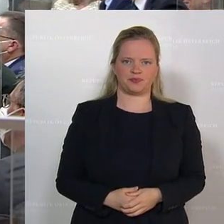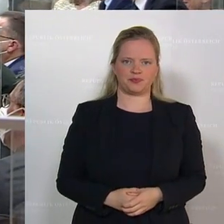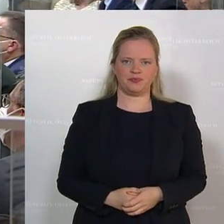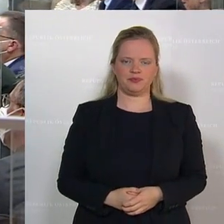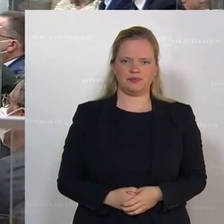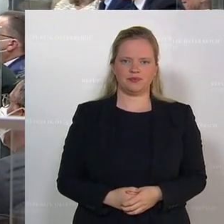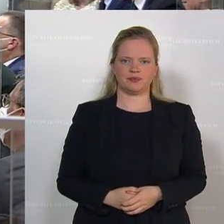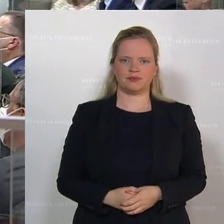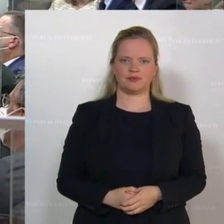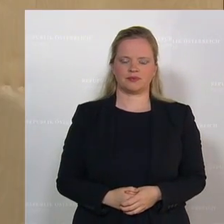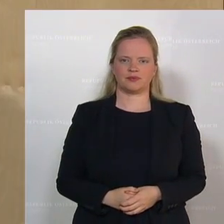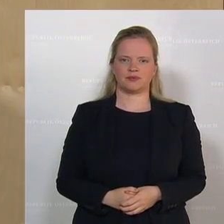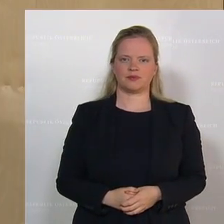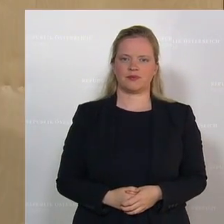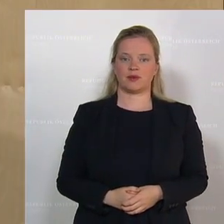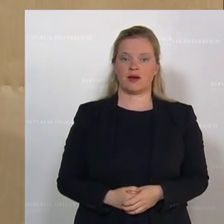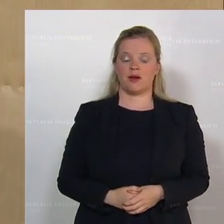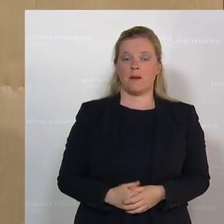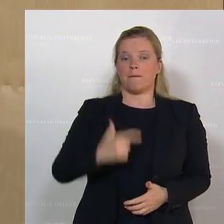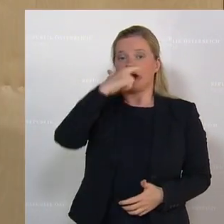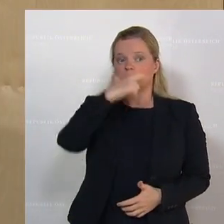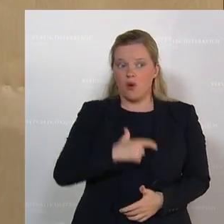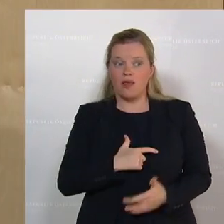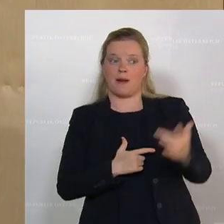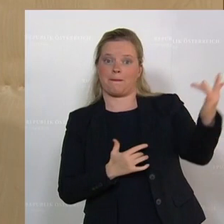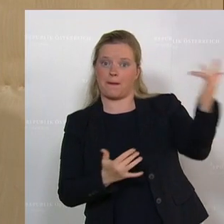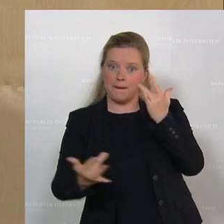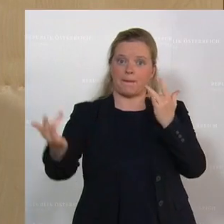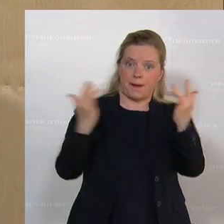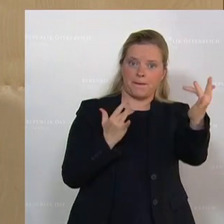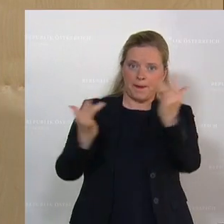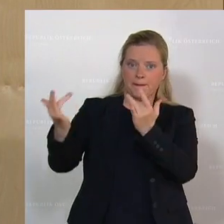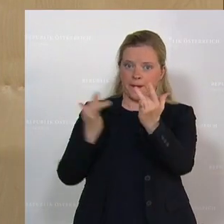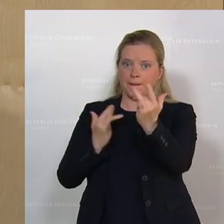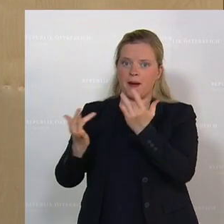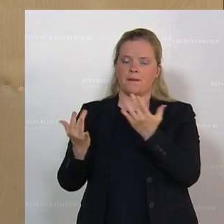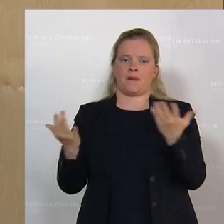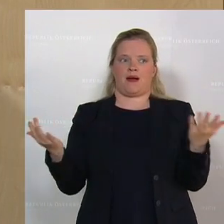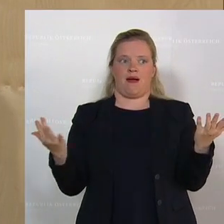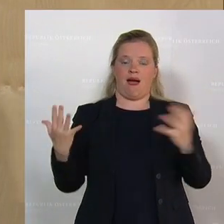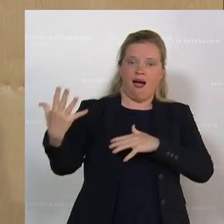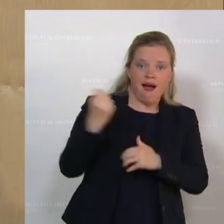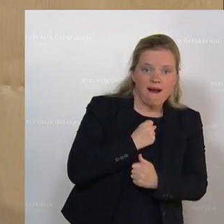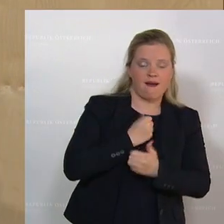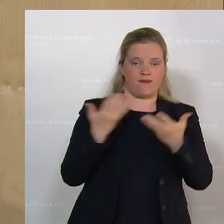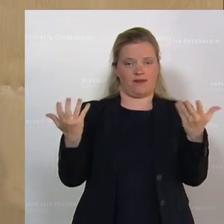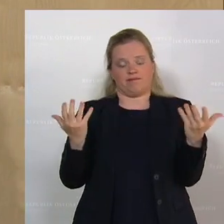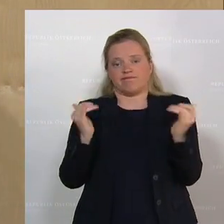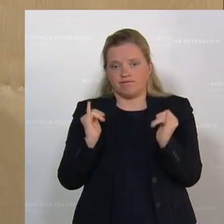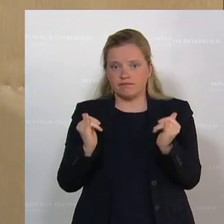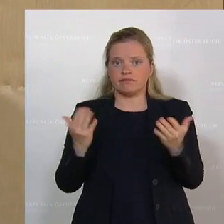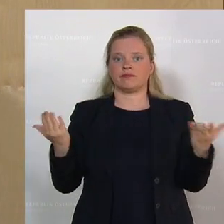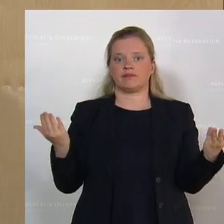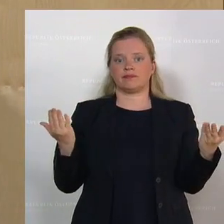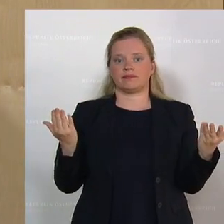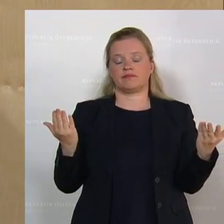Dass man persönlich attackiert wird, dass man persönlich angegriffen wird, das